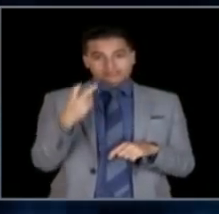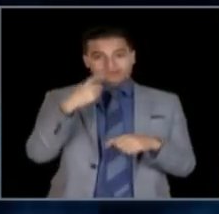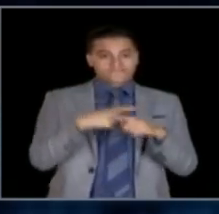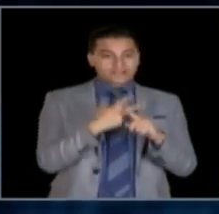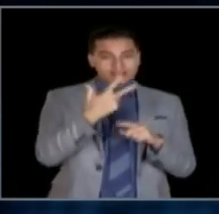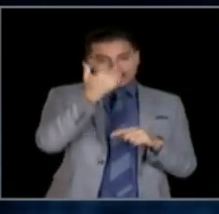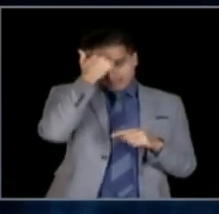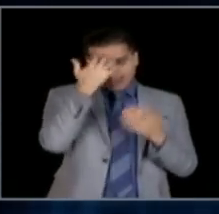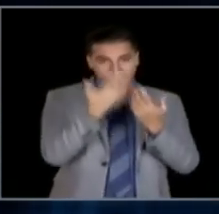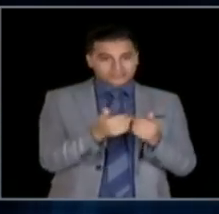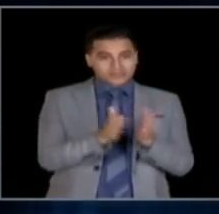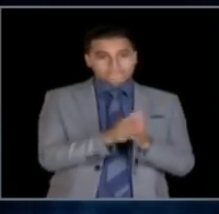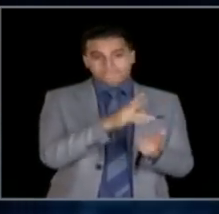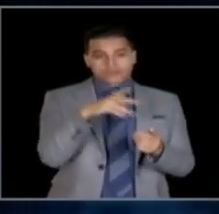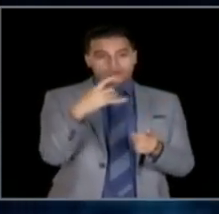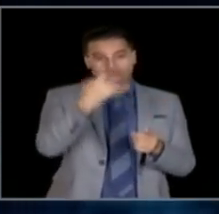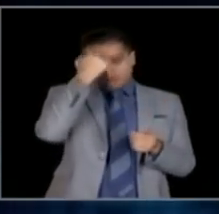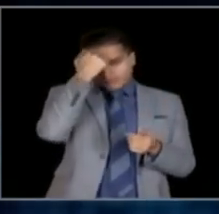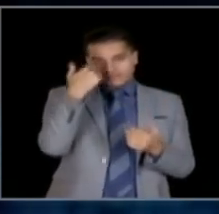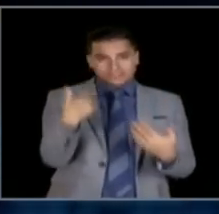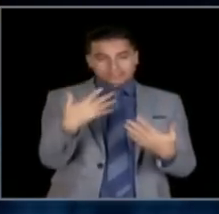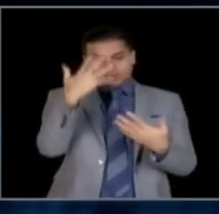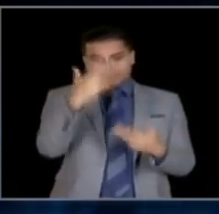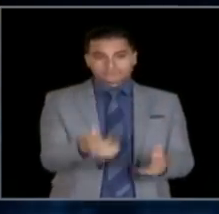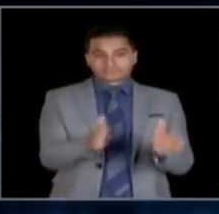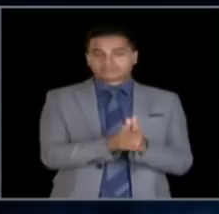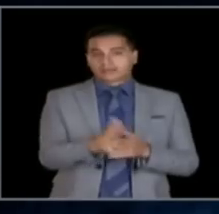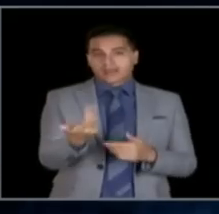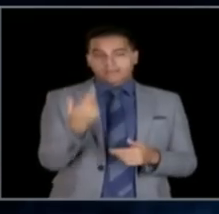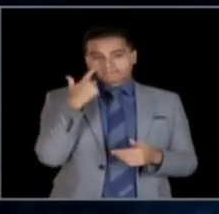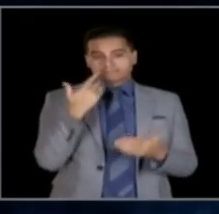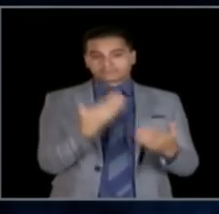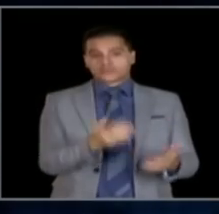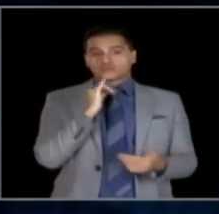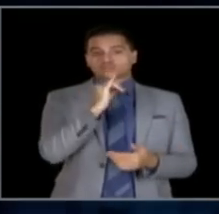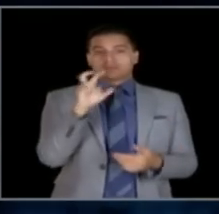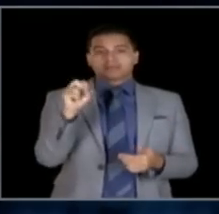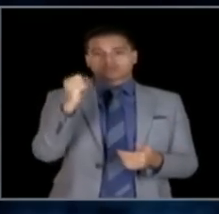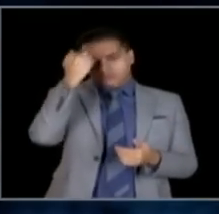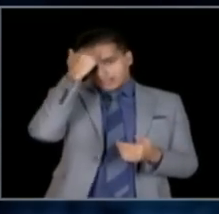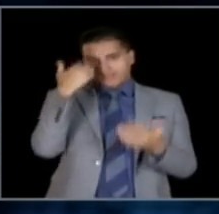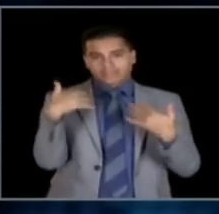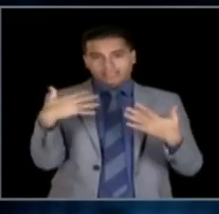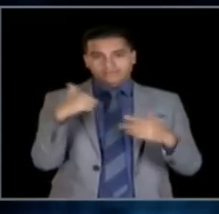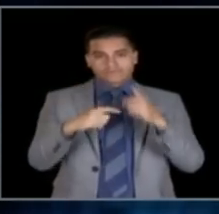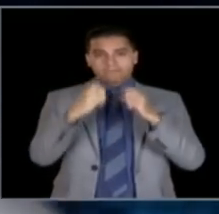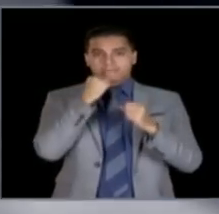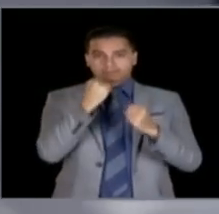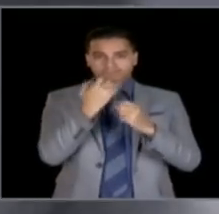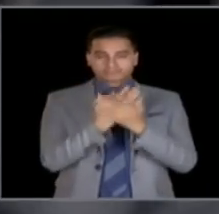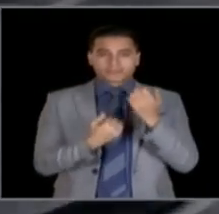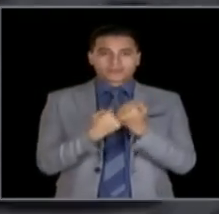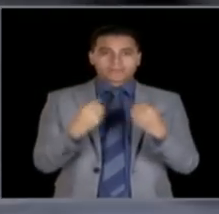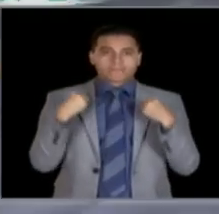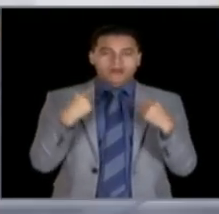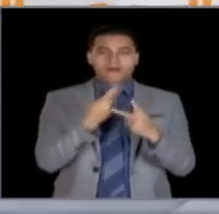جنيه بما يساوي 210,000 جنيه، ويبقى الرصيد لحد دلوقتي 525,000 جنيه في خزنة